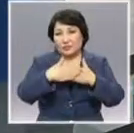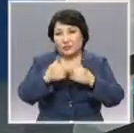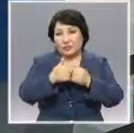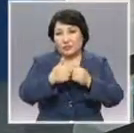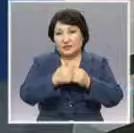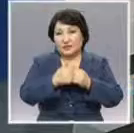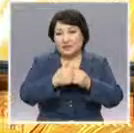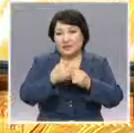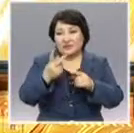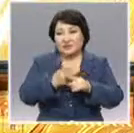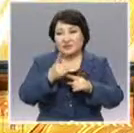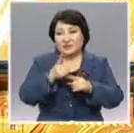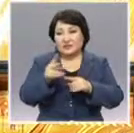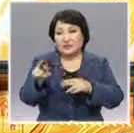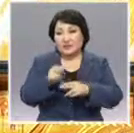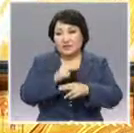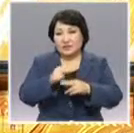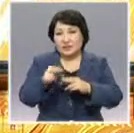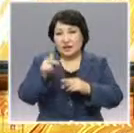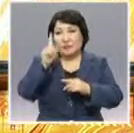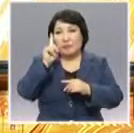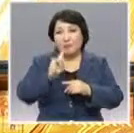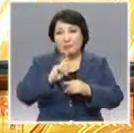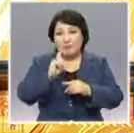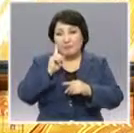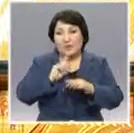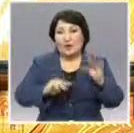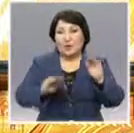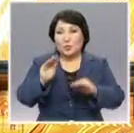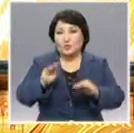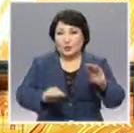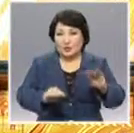бұрын ремонт істелініп, благоустройство болған, пляжный вариант